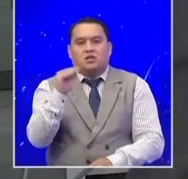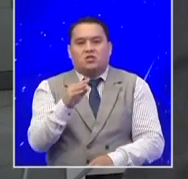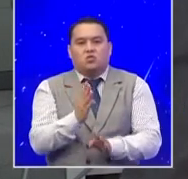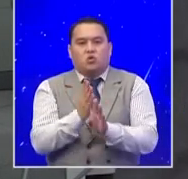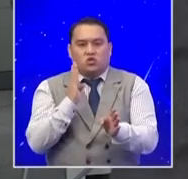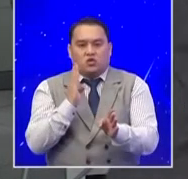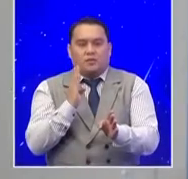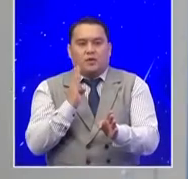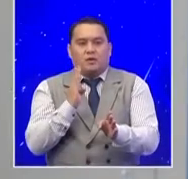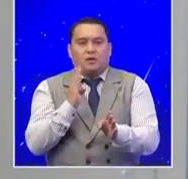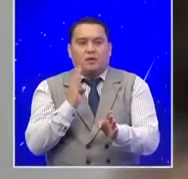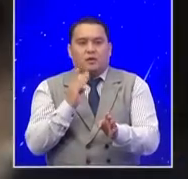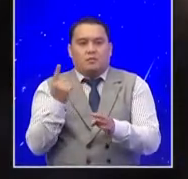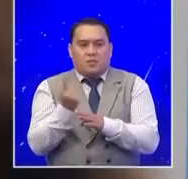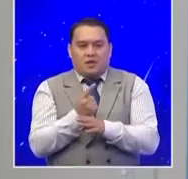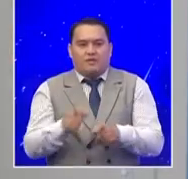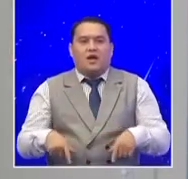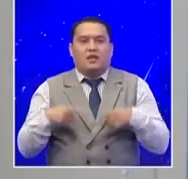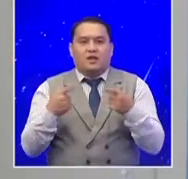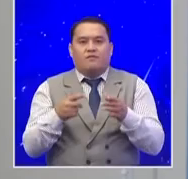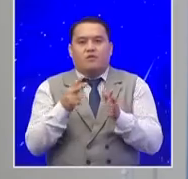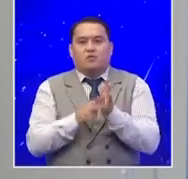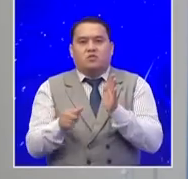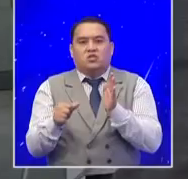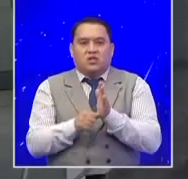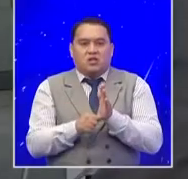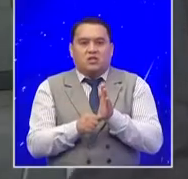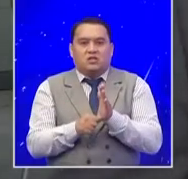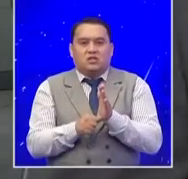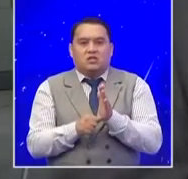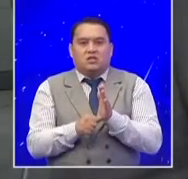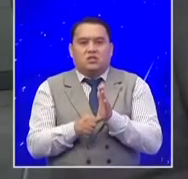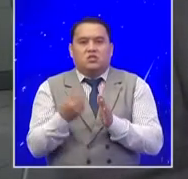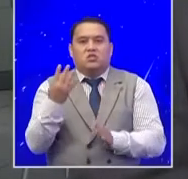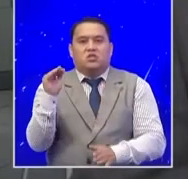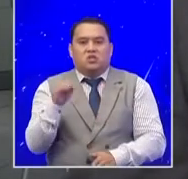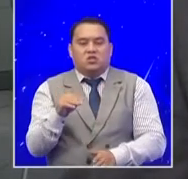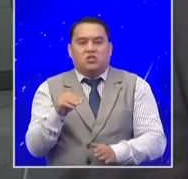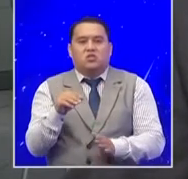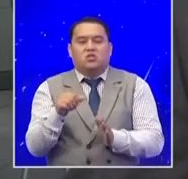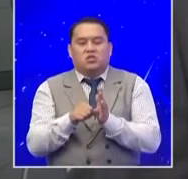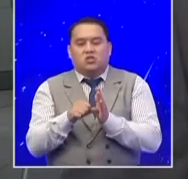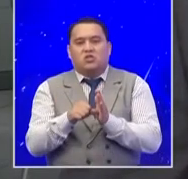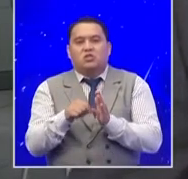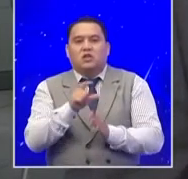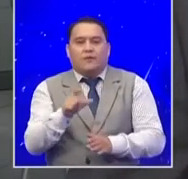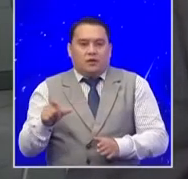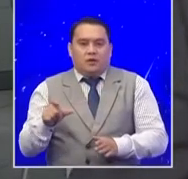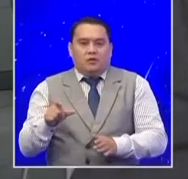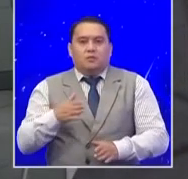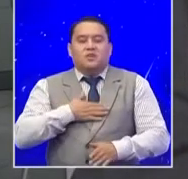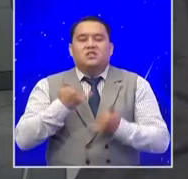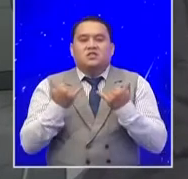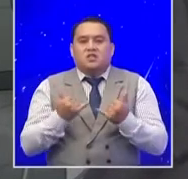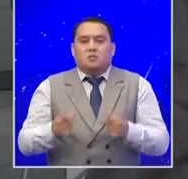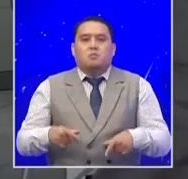очереди. По первому этапу с 86 по 2010 год стоят 4100 человек в очереди. И мы сейчас первый